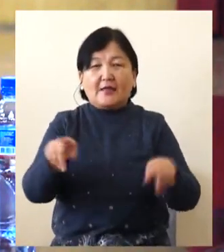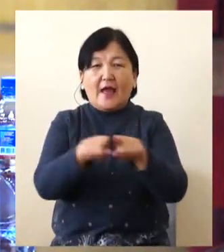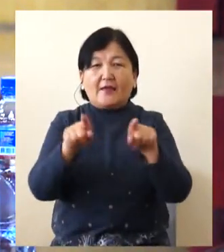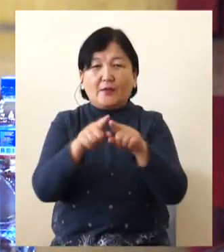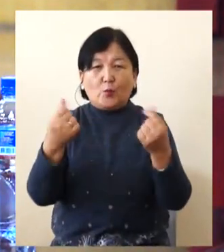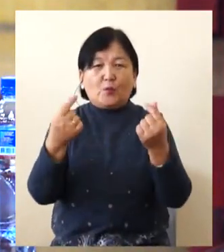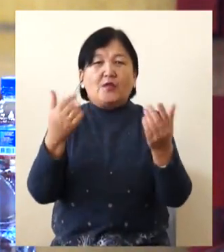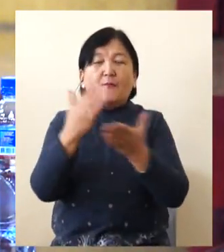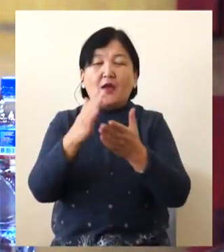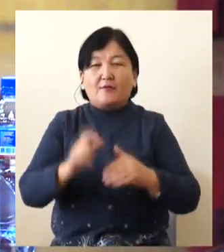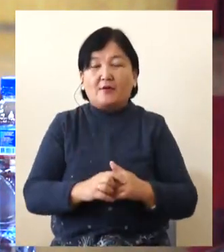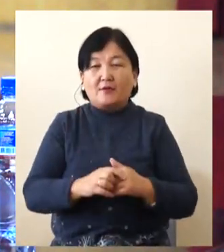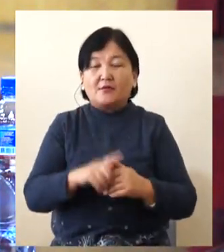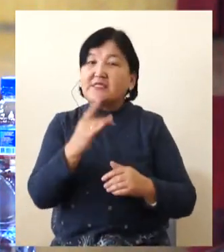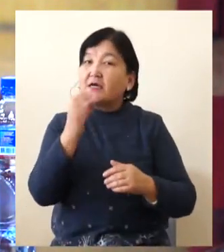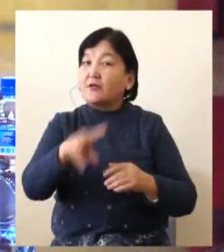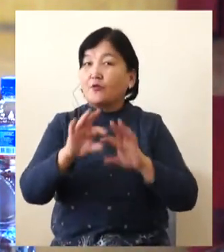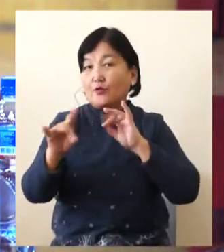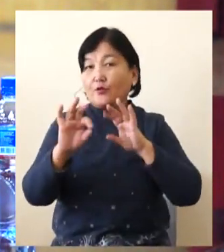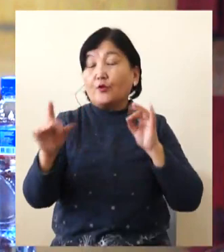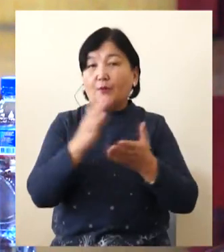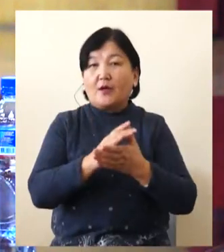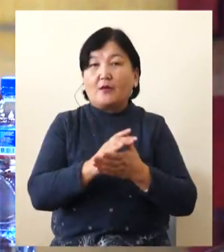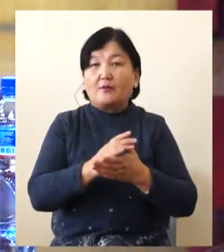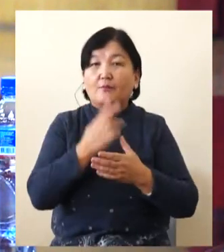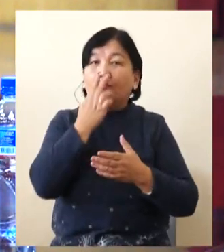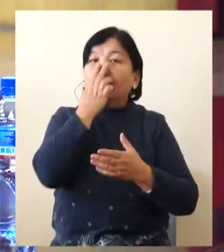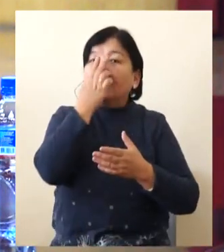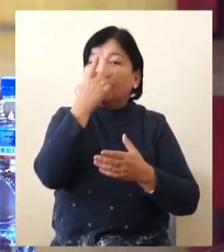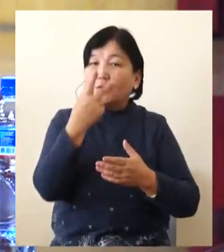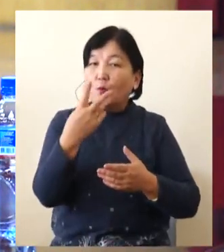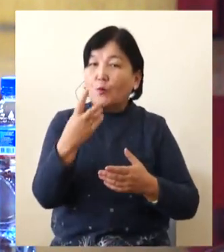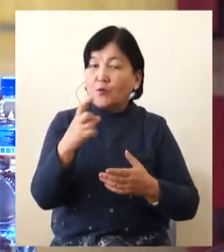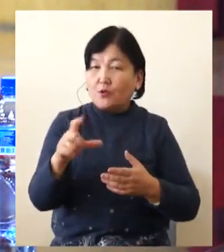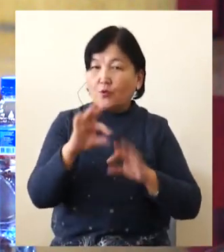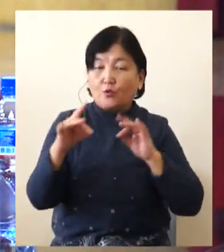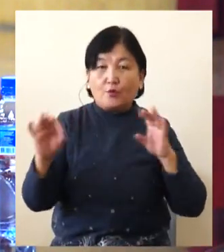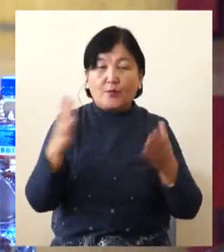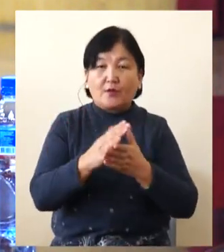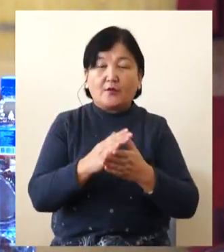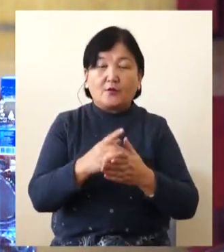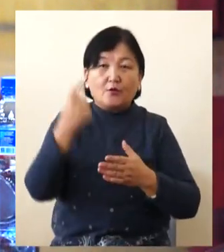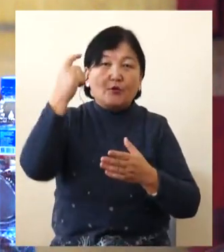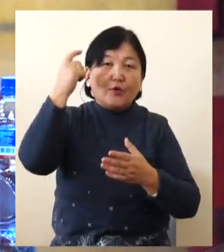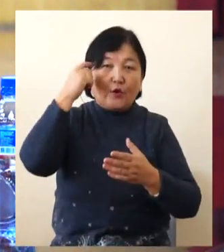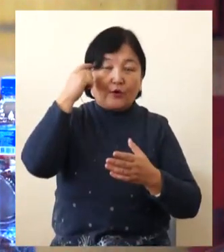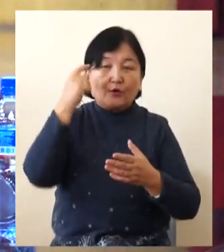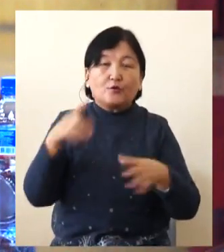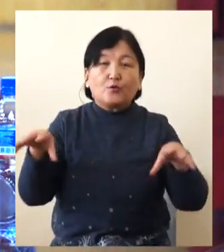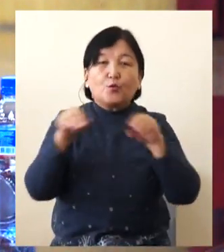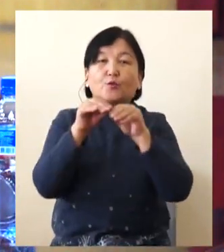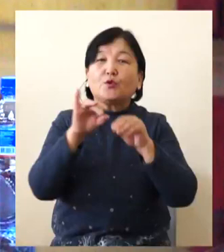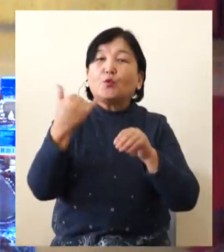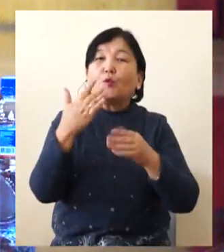адилхан байна? Зардал нь өөр байгаа шүү дэрч. Нэг бензин ногдох. Тэгэхээр энэс логикийн дүгнэлт нь юу гэхээр тэд